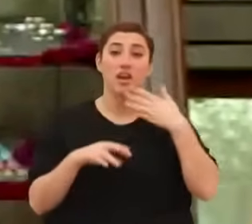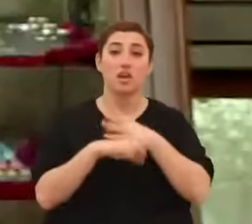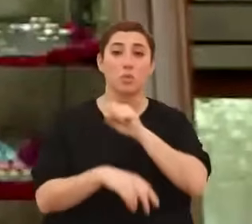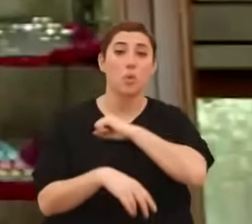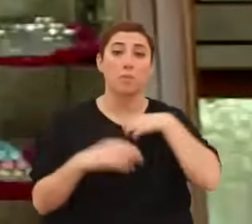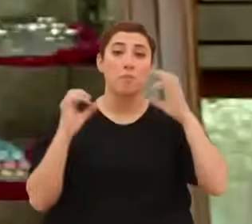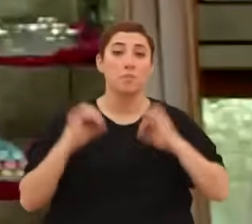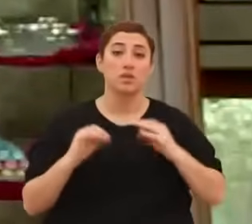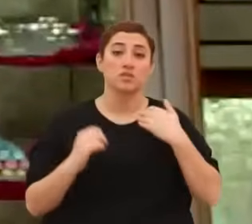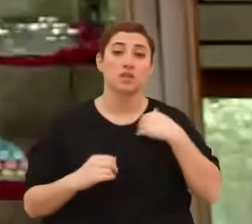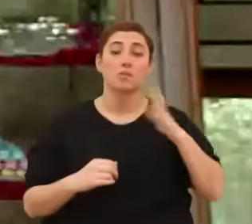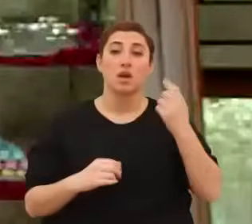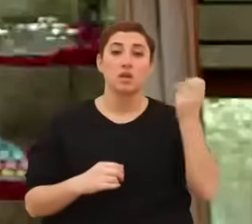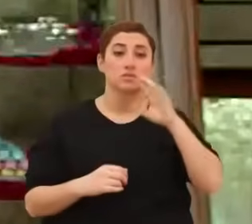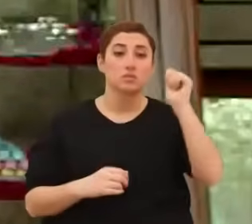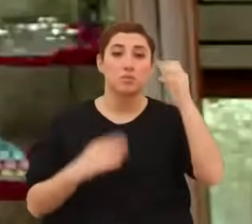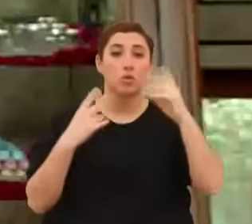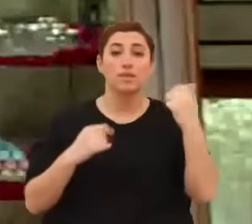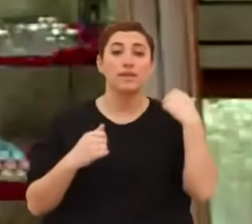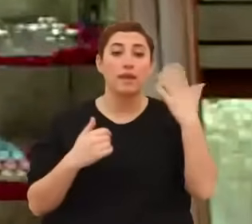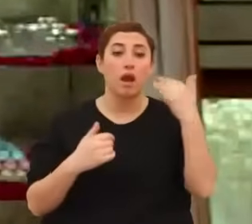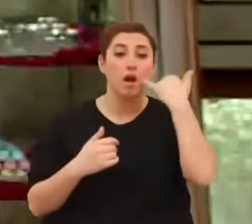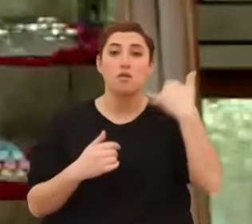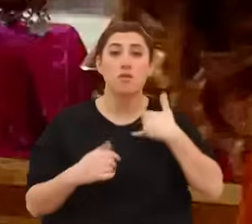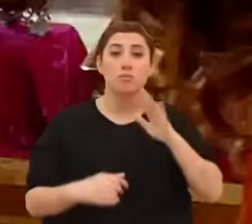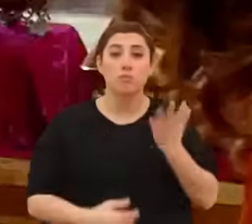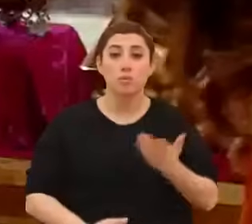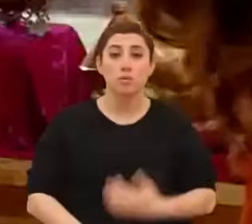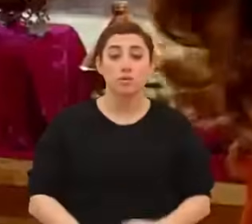gerçekten korkmaya başladım ya. Ya kaç zaman oldu? Niye hala aramıyorlar bunlar?